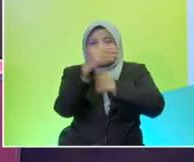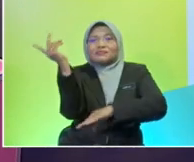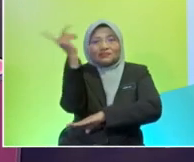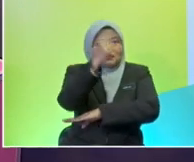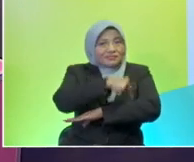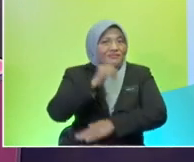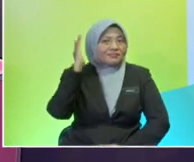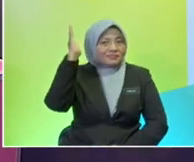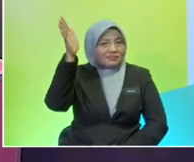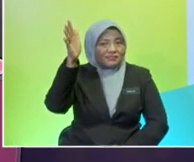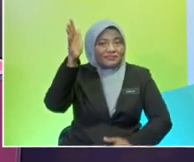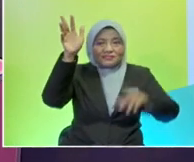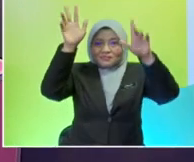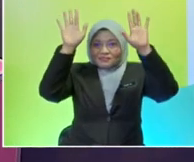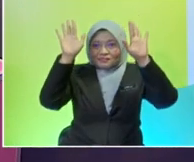hujan